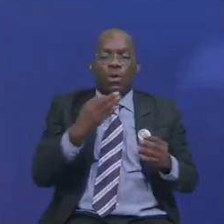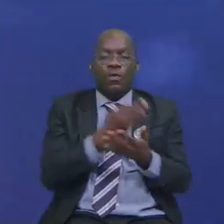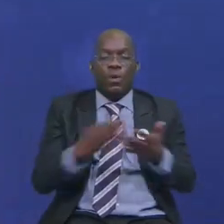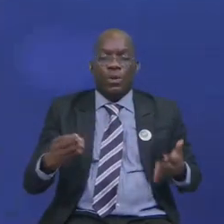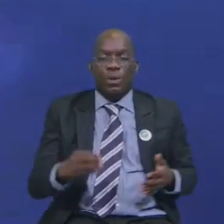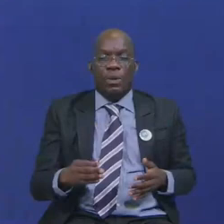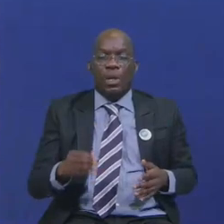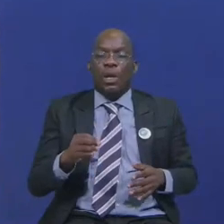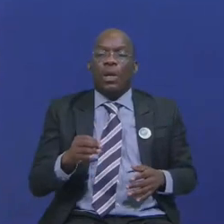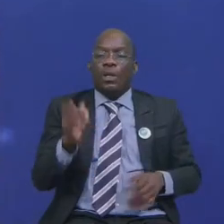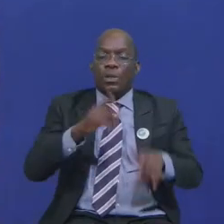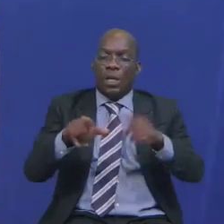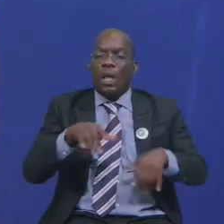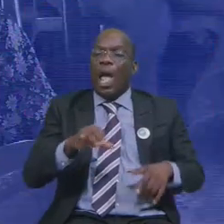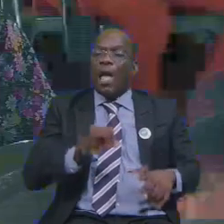ça pour toi